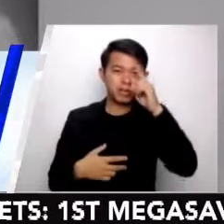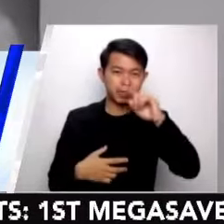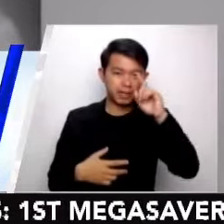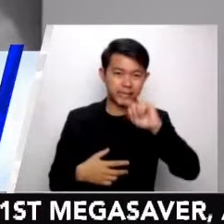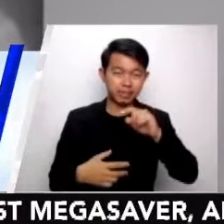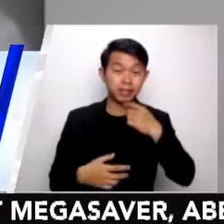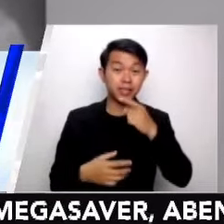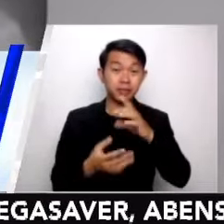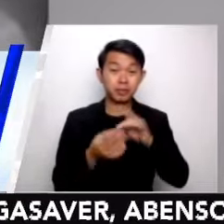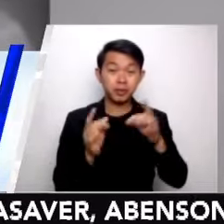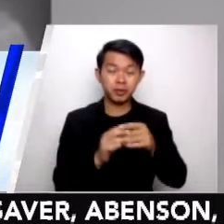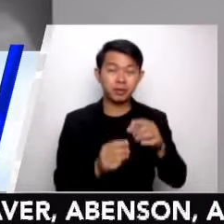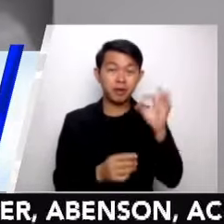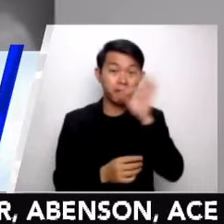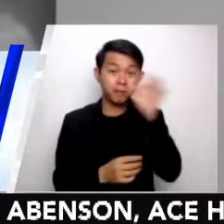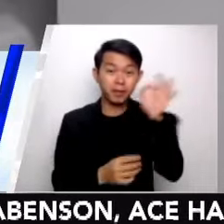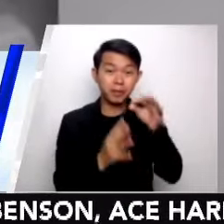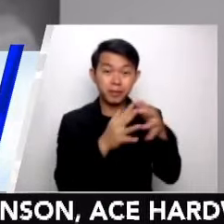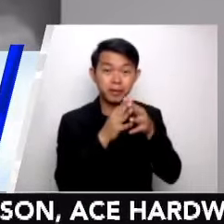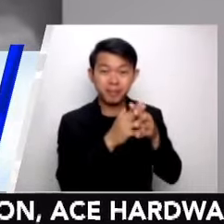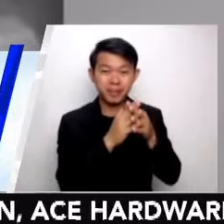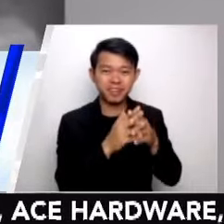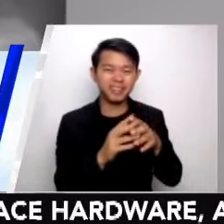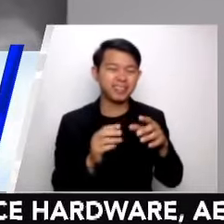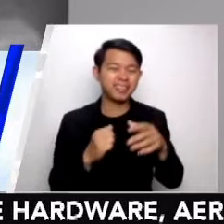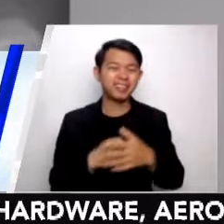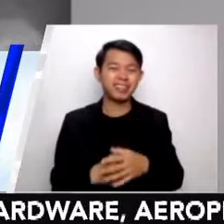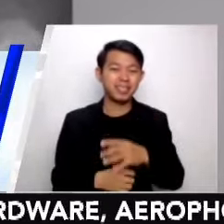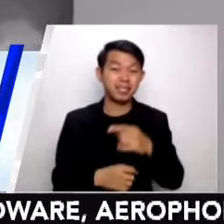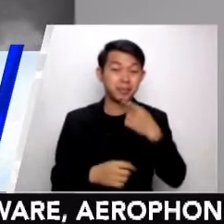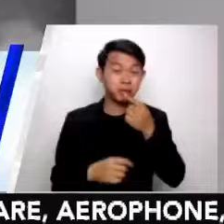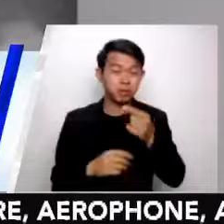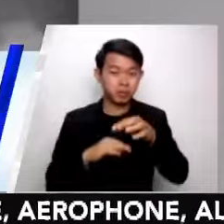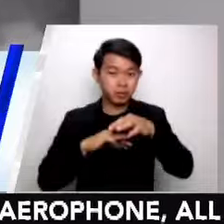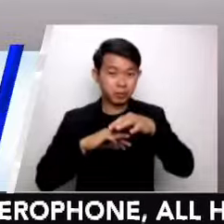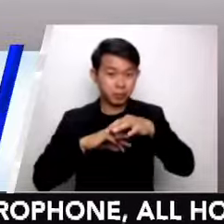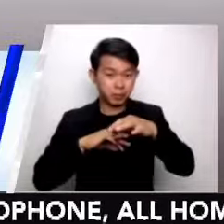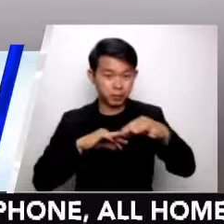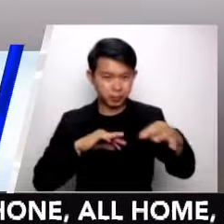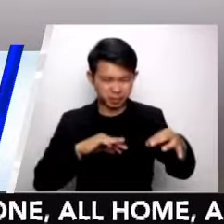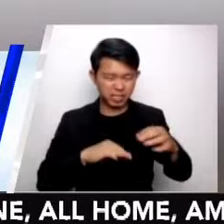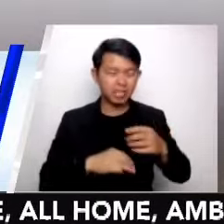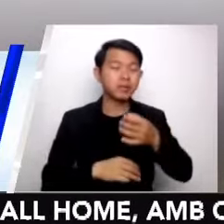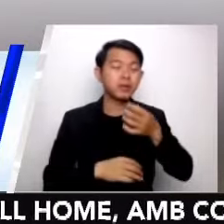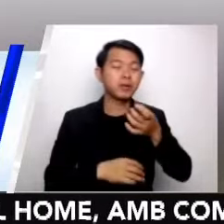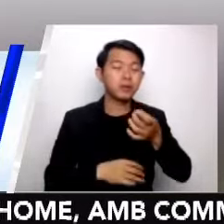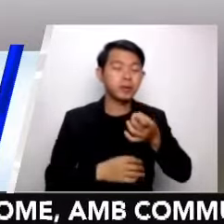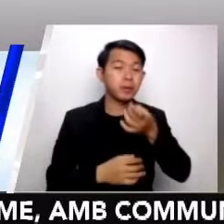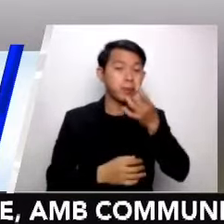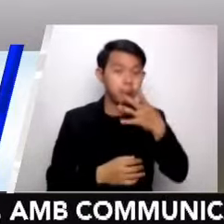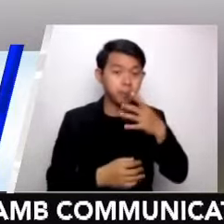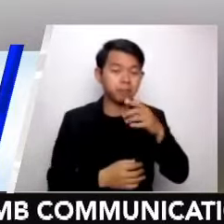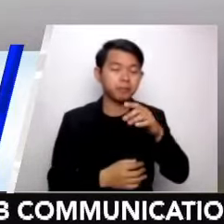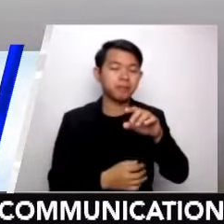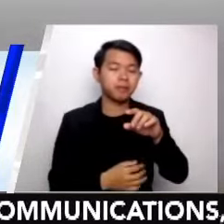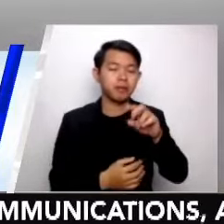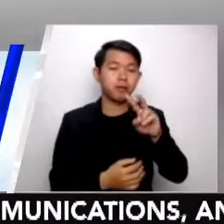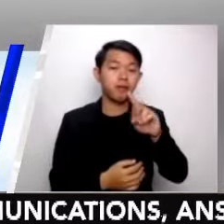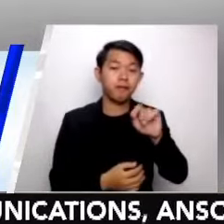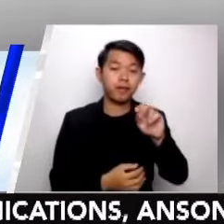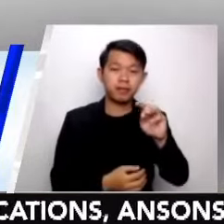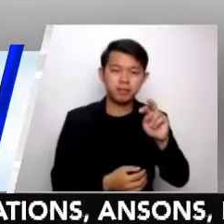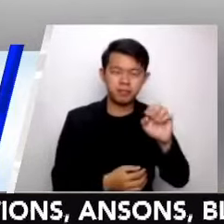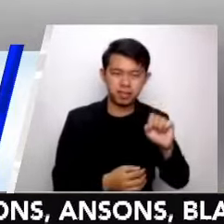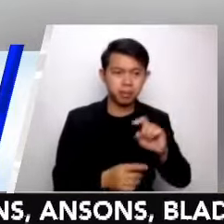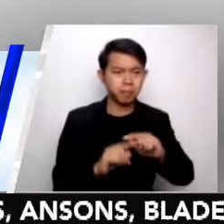McMichael, tinanggal niya ang kanyang singsing saka uminom ng vitamins. Nabulunan daw siya. Saka lamang niya napansing wala na ang